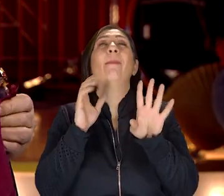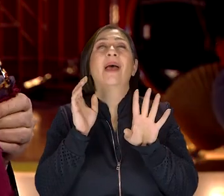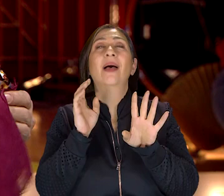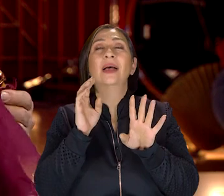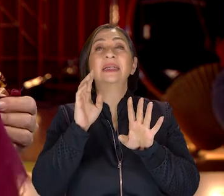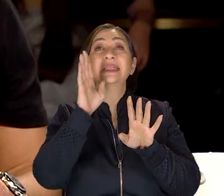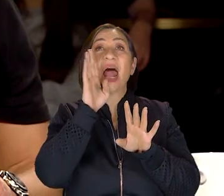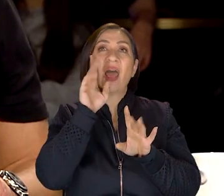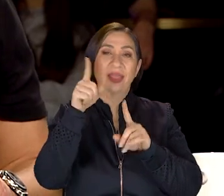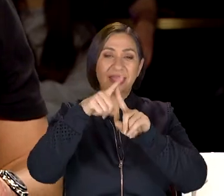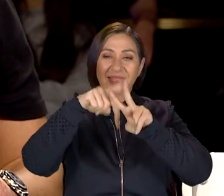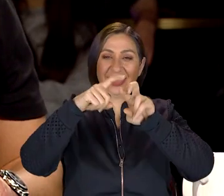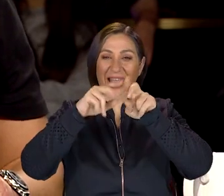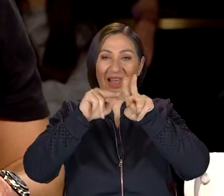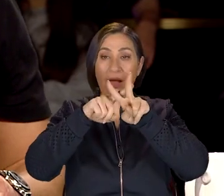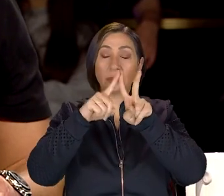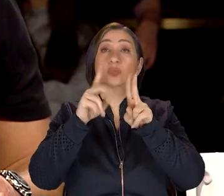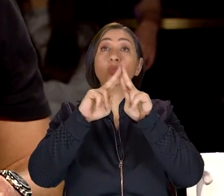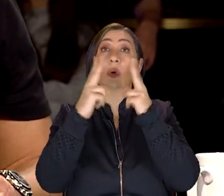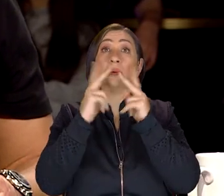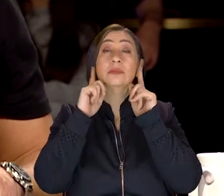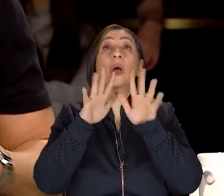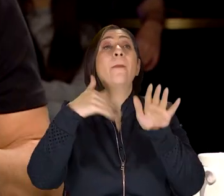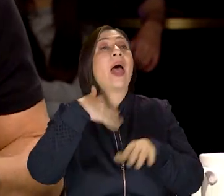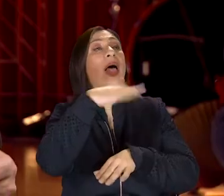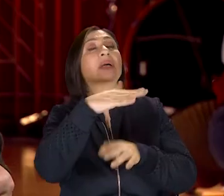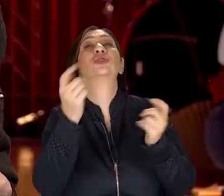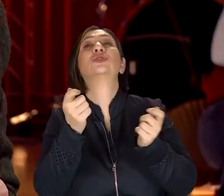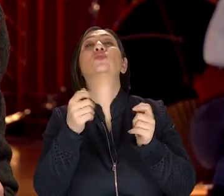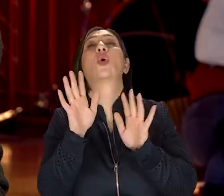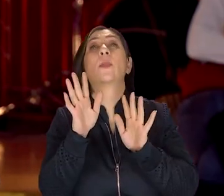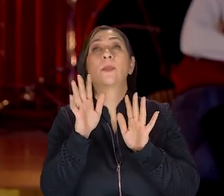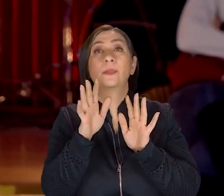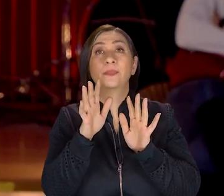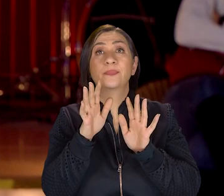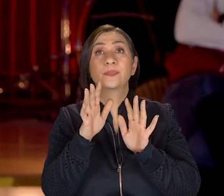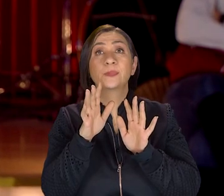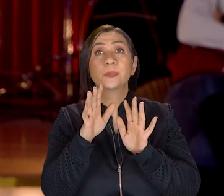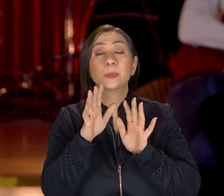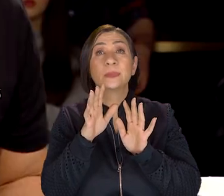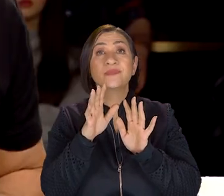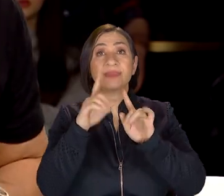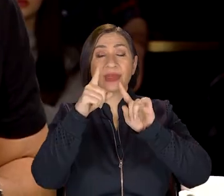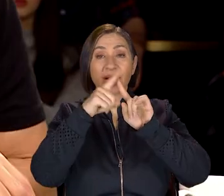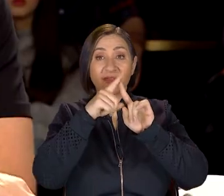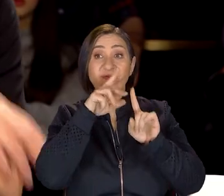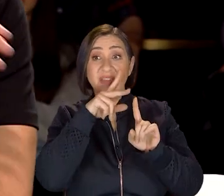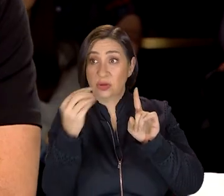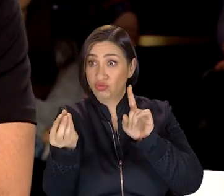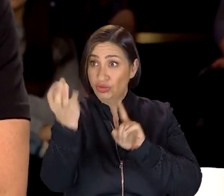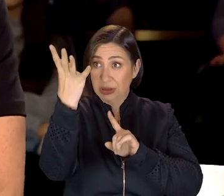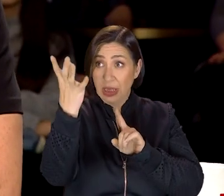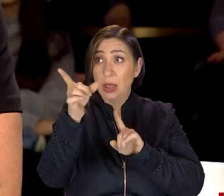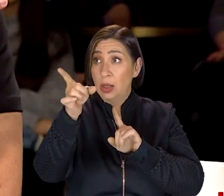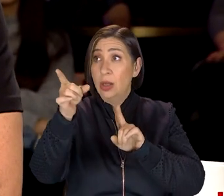orada Tarkan'ı gerçekten global bir... Hayır, ben küçültmeye çalışmıyorum. Ama, hangi başarıdan söz ediyorum? Ha şöyle, şimdi Tarkan orada Fransa'da çıktı ve